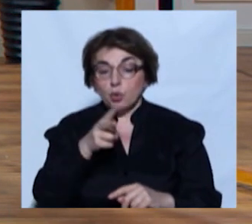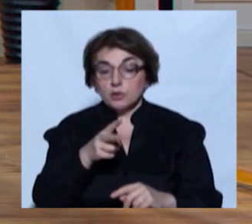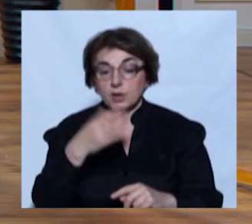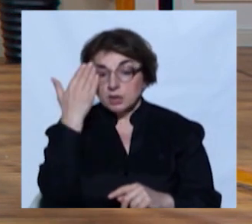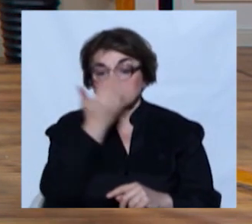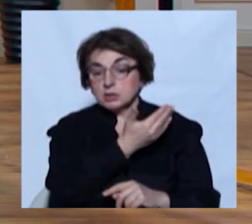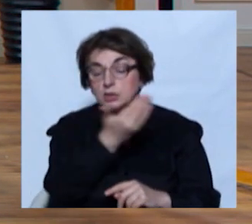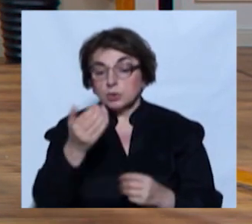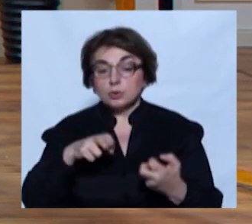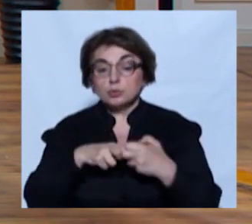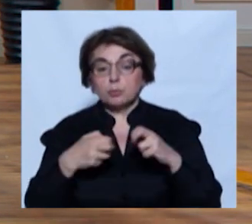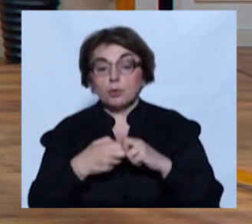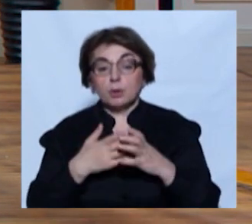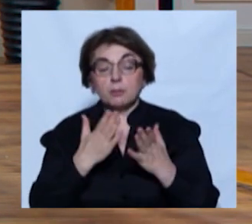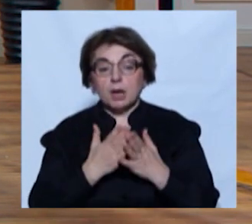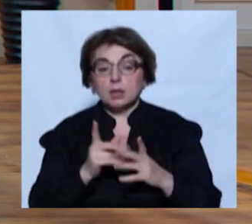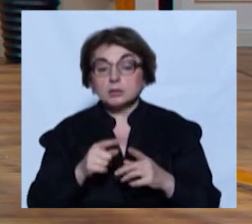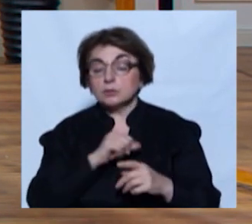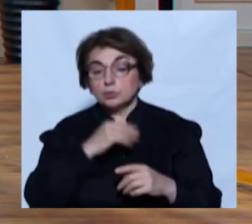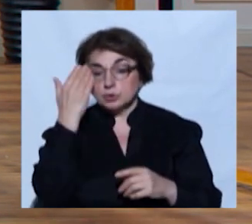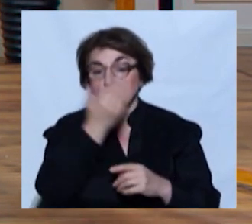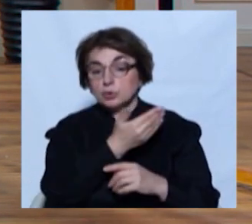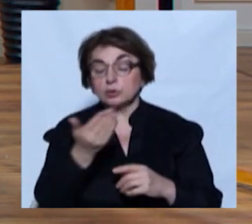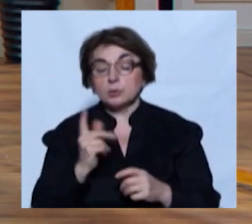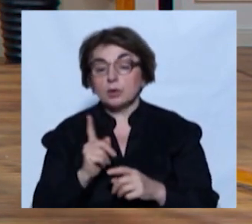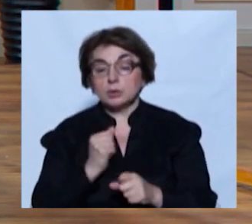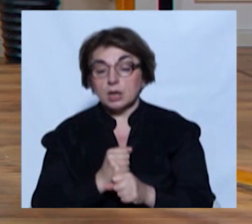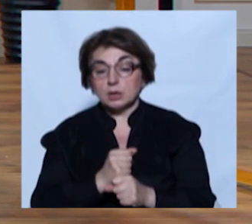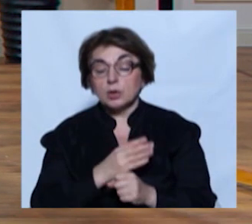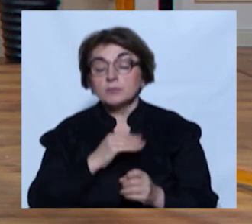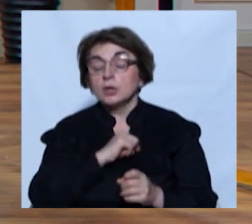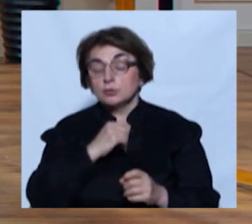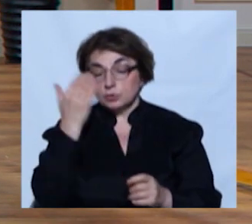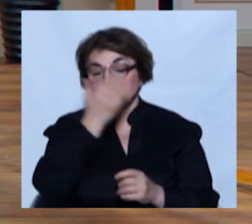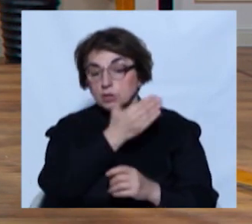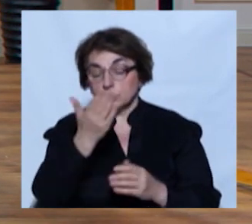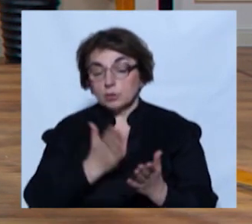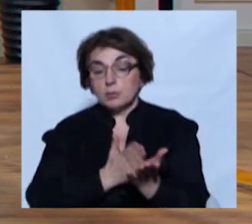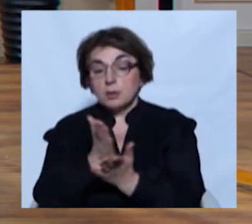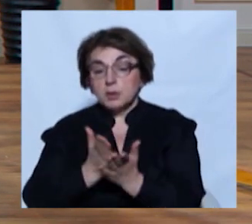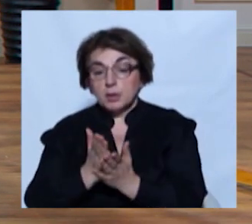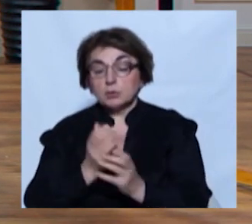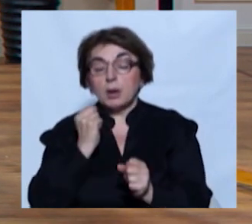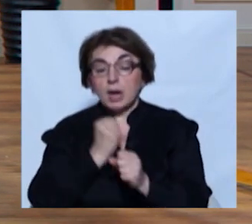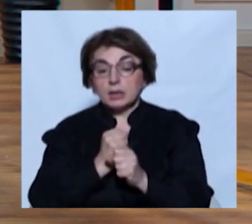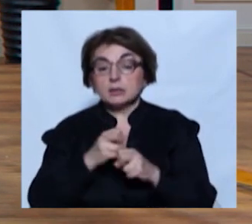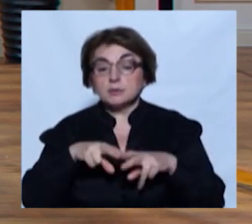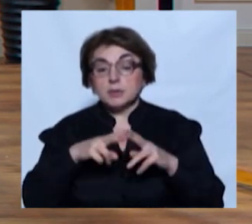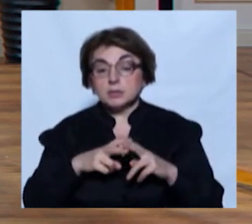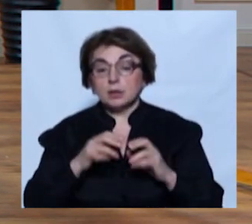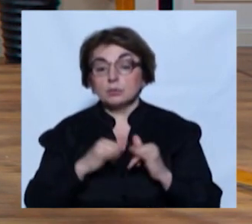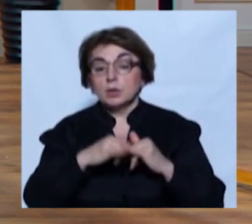მაშინ რა უნდა გააკეთოს კაცობრიობამ? ესე იგი, კაცობრიობა მიდის შემდეგი მიმართულებით, რომ ქმნის სისტემას, სადაც სამივე